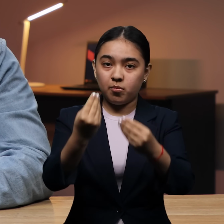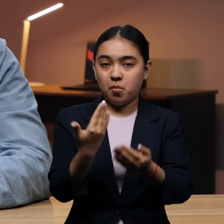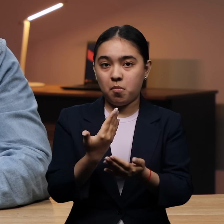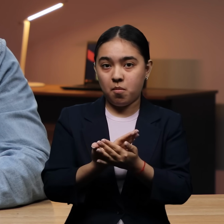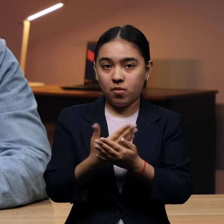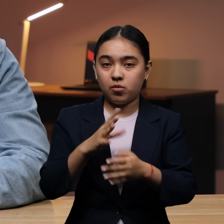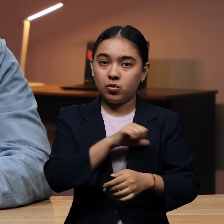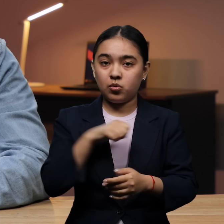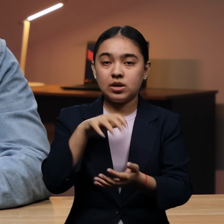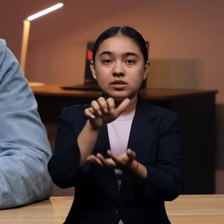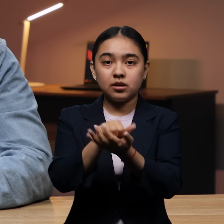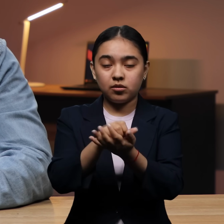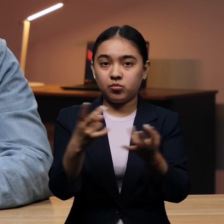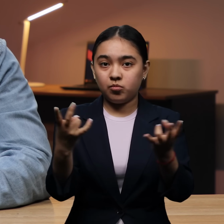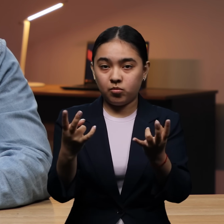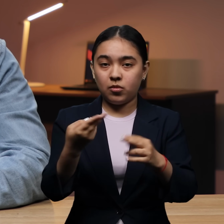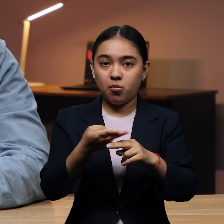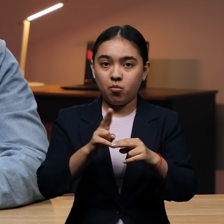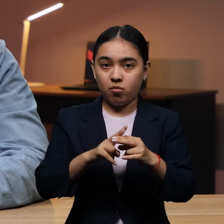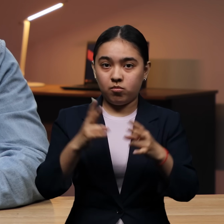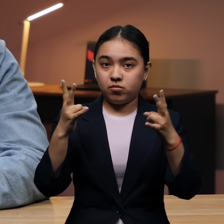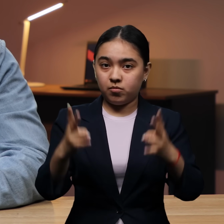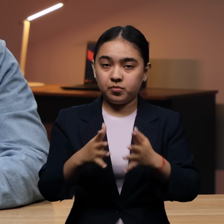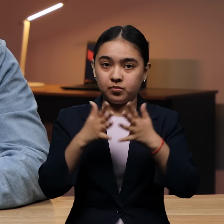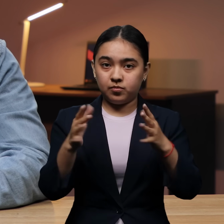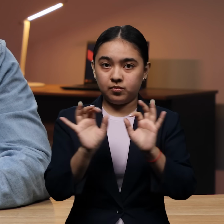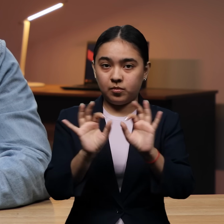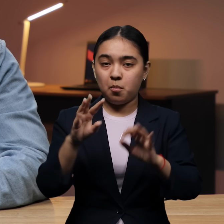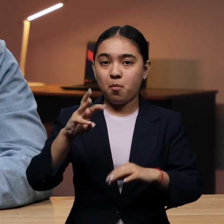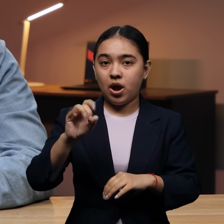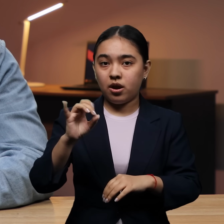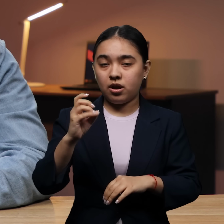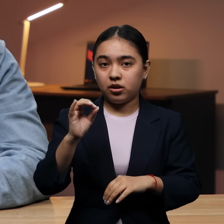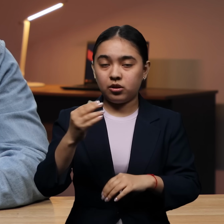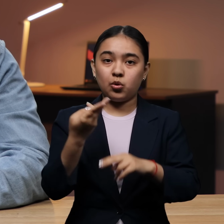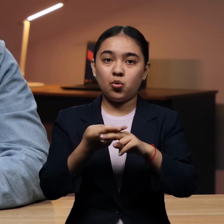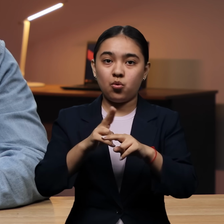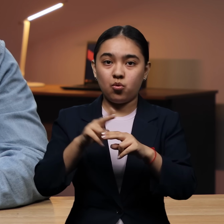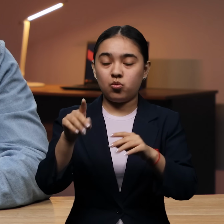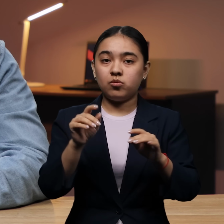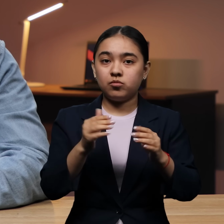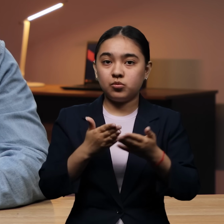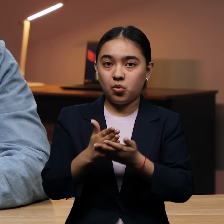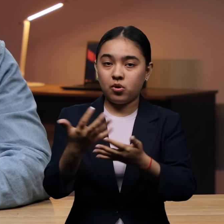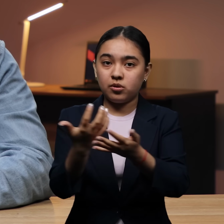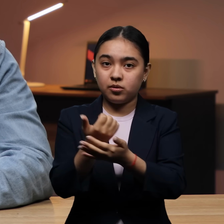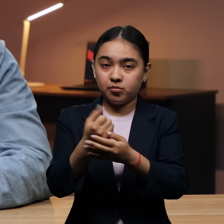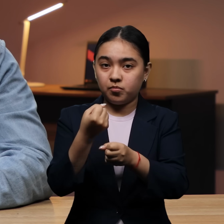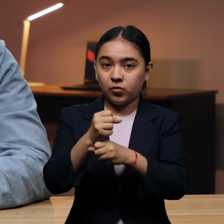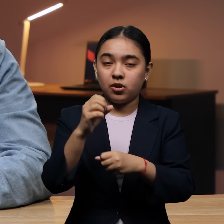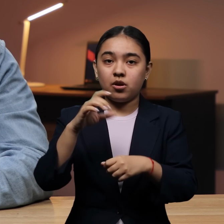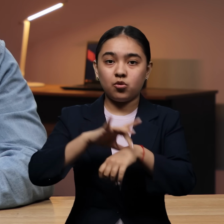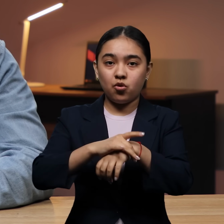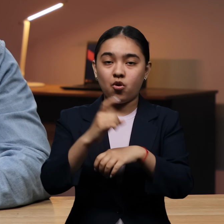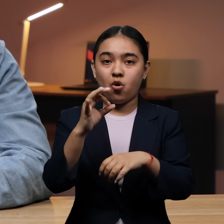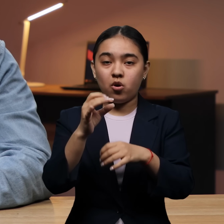bilan shaxsan shug'ullanish kerak. Bu falokat, dedi Makarenko. U pedofillar tarmog'ini fosh etish uchun Toshkentdan Xorazmga